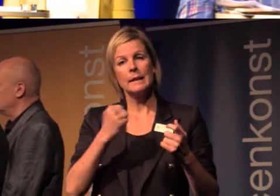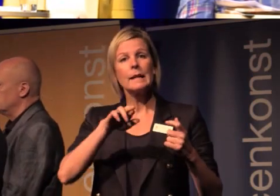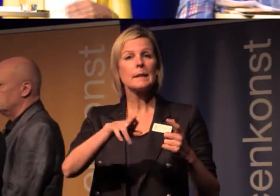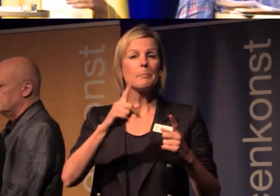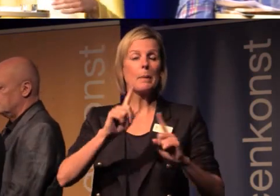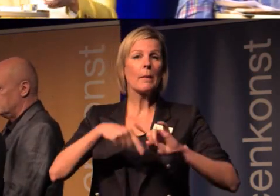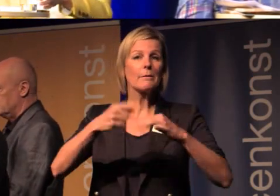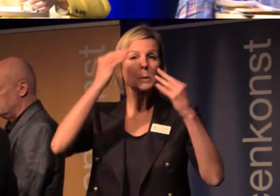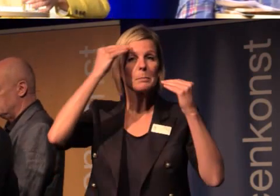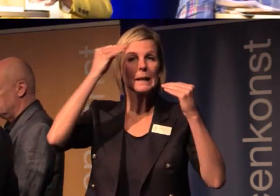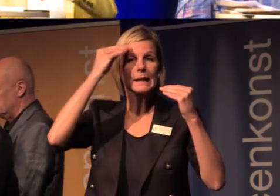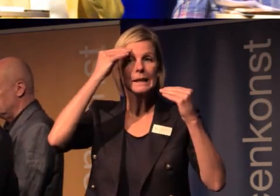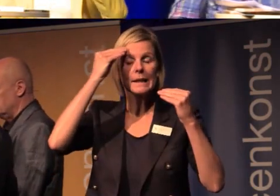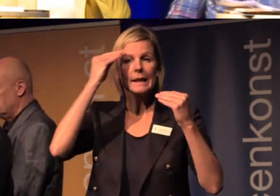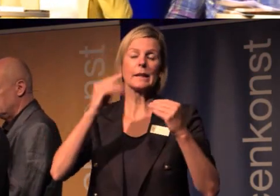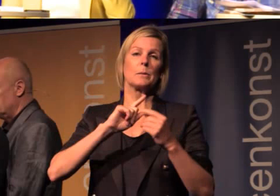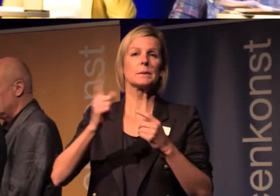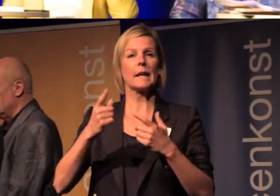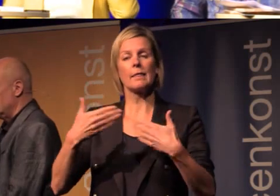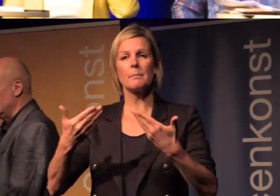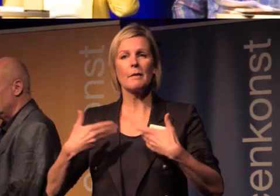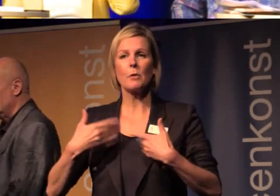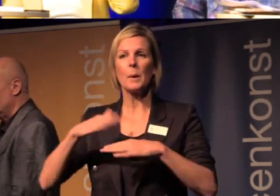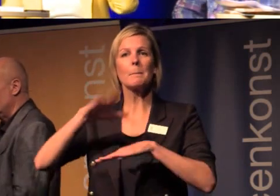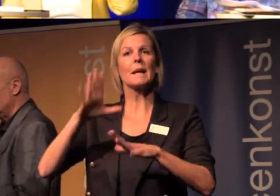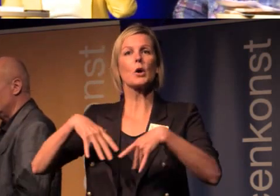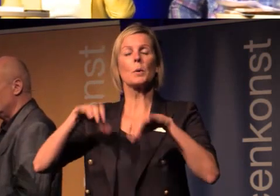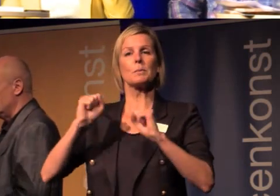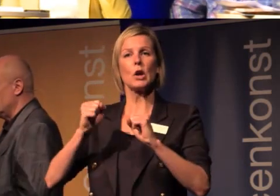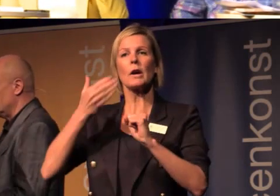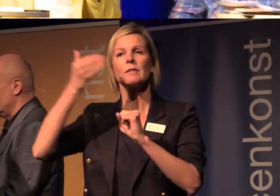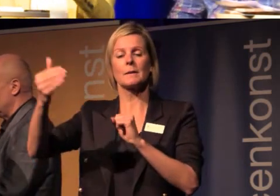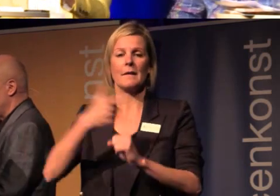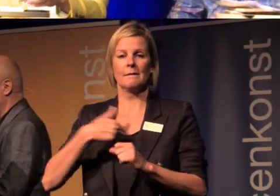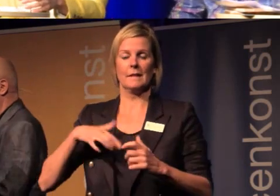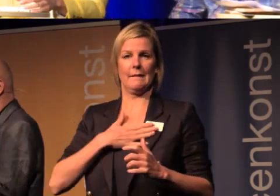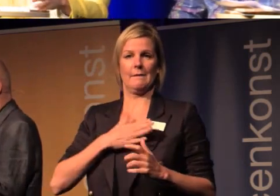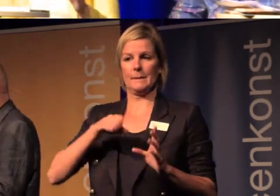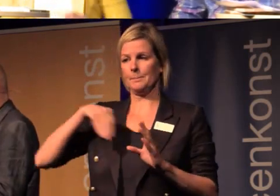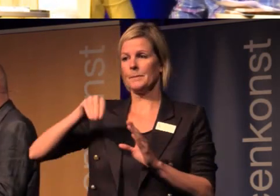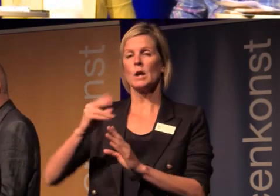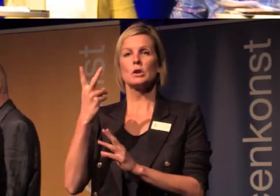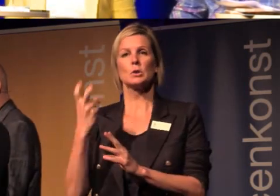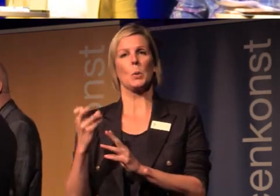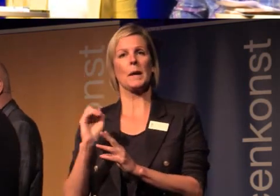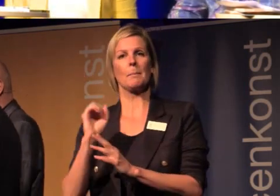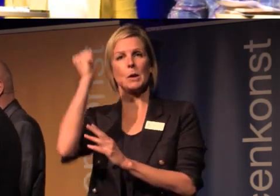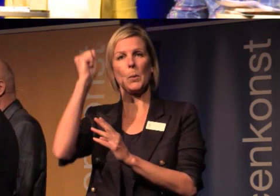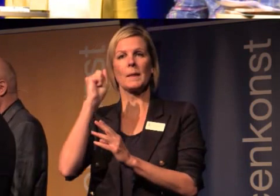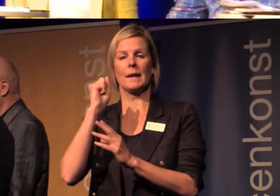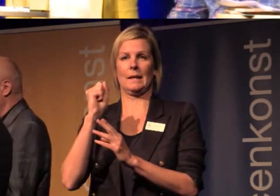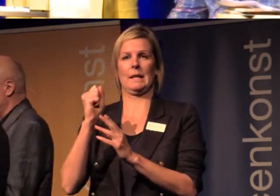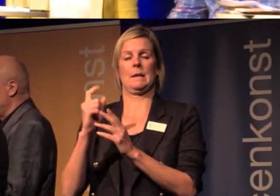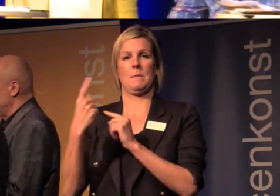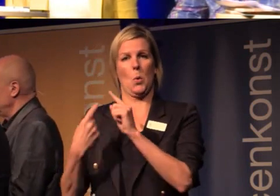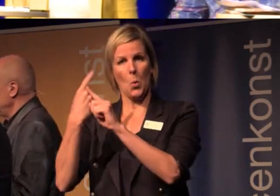för tillfället, så att det är lättare att få uppdrag i framtiden. De vill vi ge 20 miljoner per år i vår budget. Och det blir ju då ett sätt att se